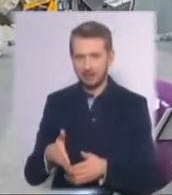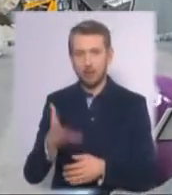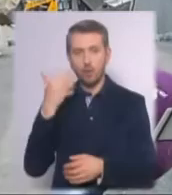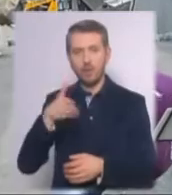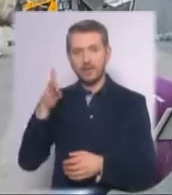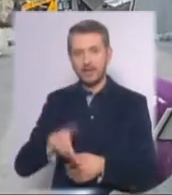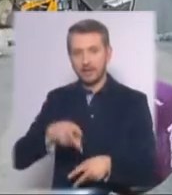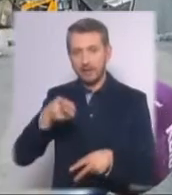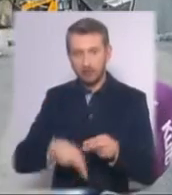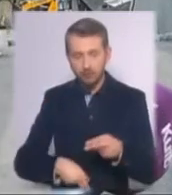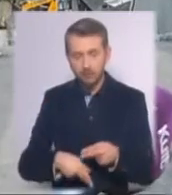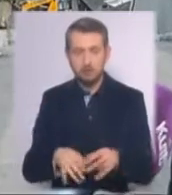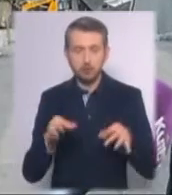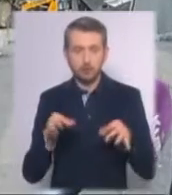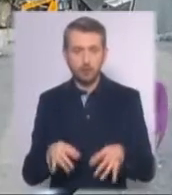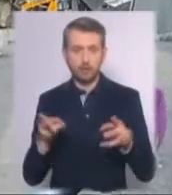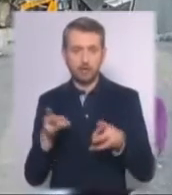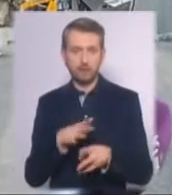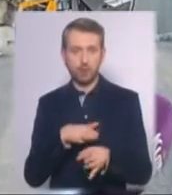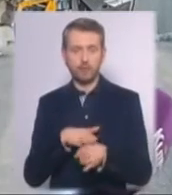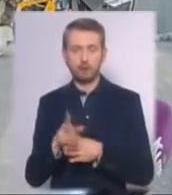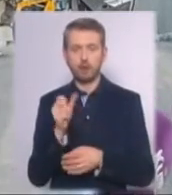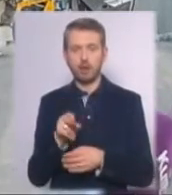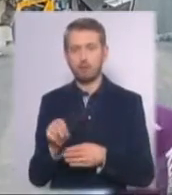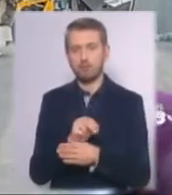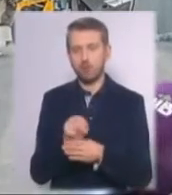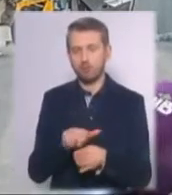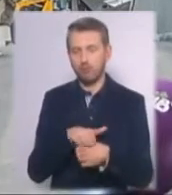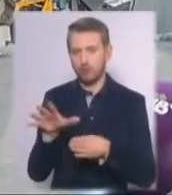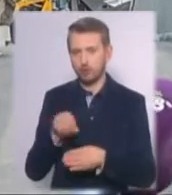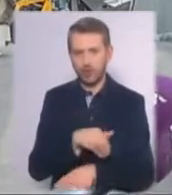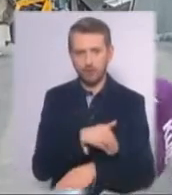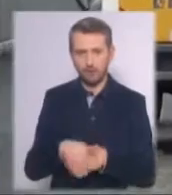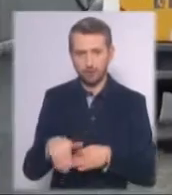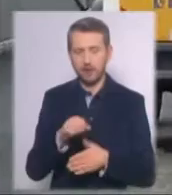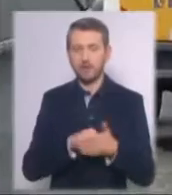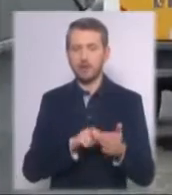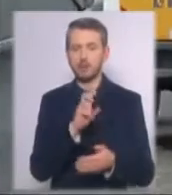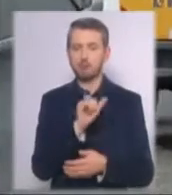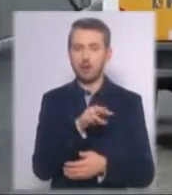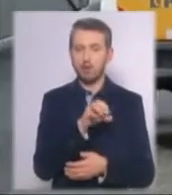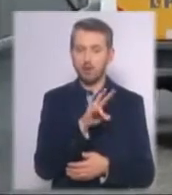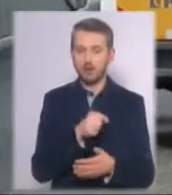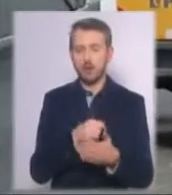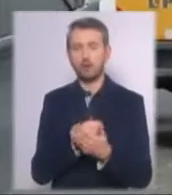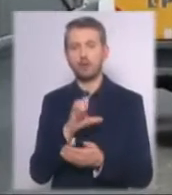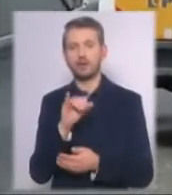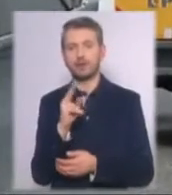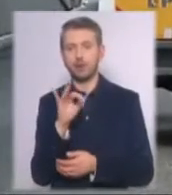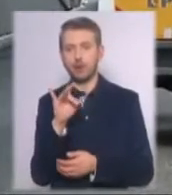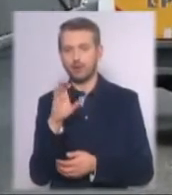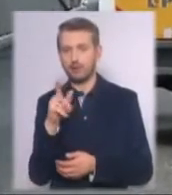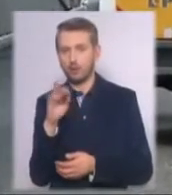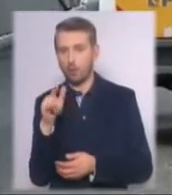закінчили, значить, безумовно, треба було виконати капітальний ремонт повністю цієї вулиці від Баумана до Сікорського. От, і